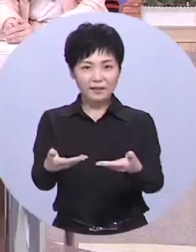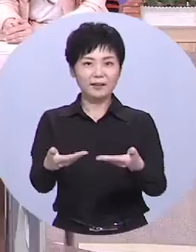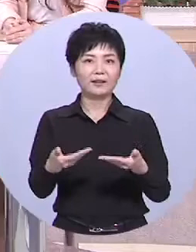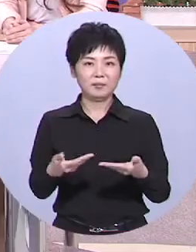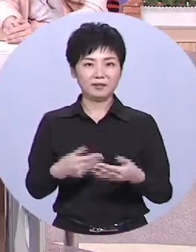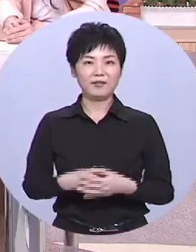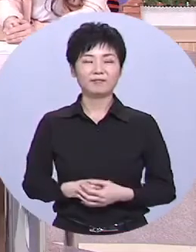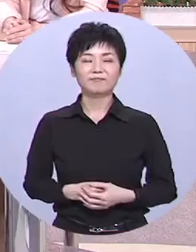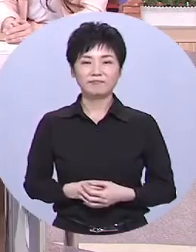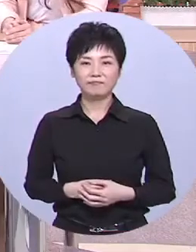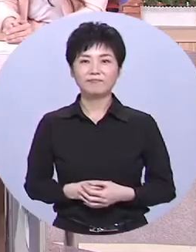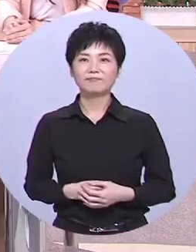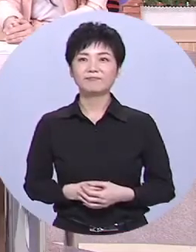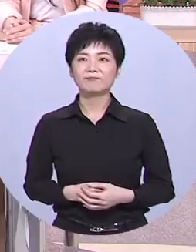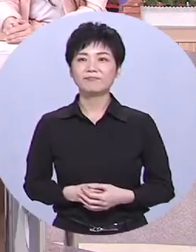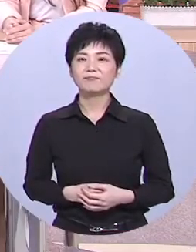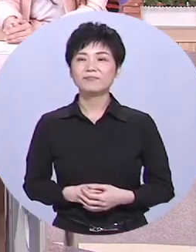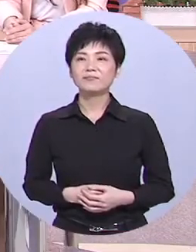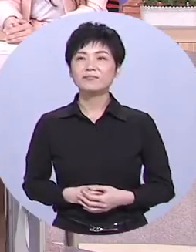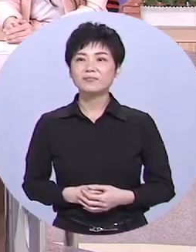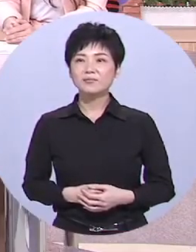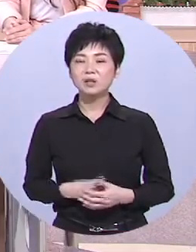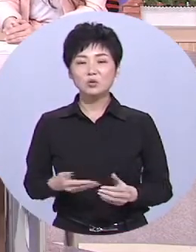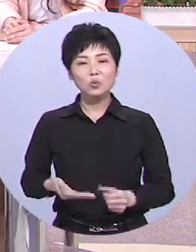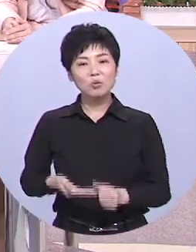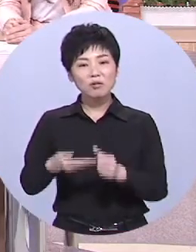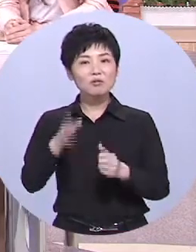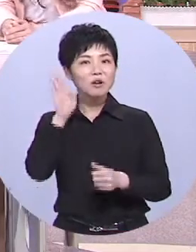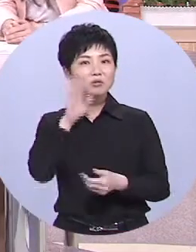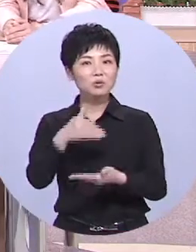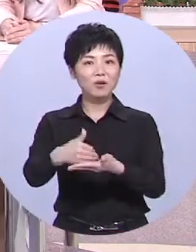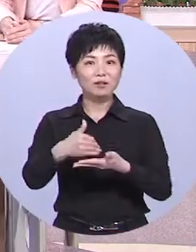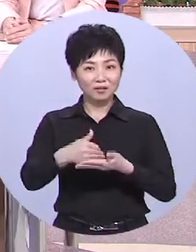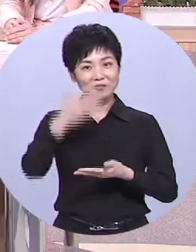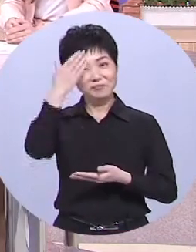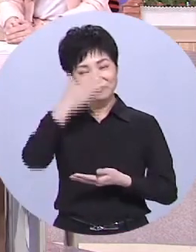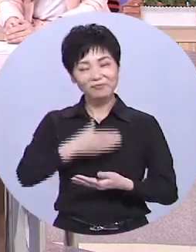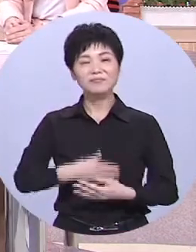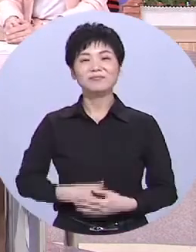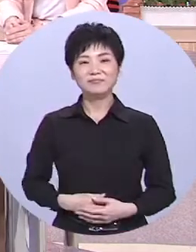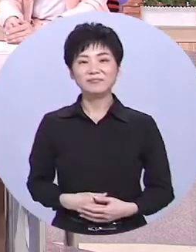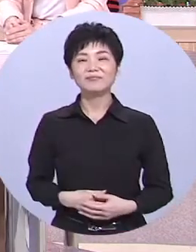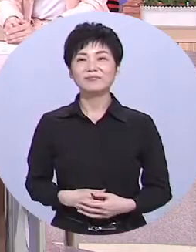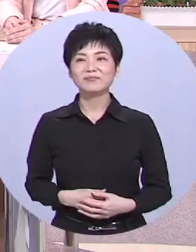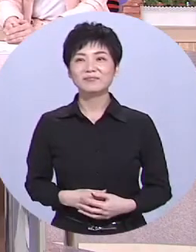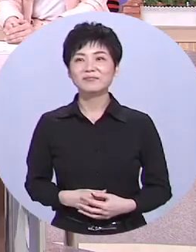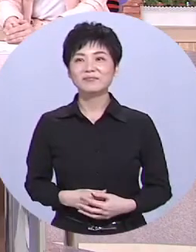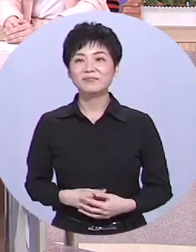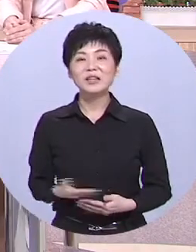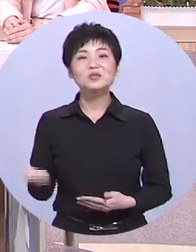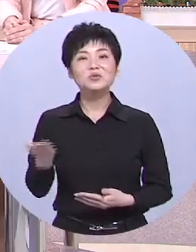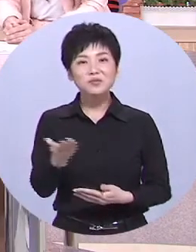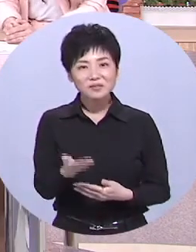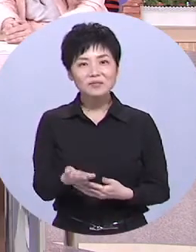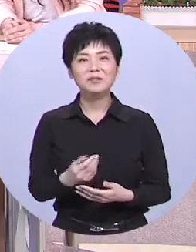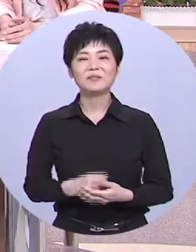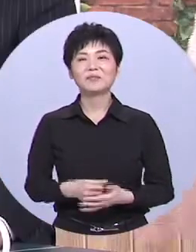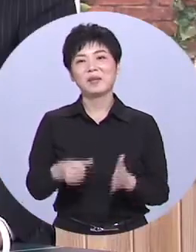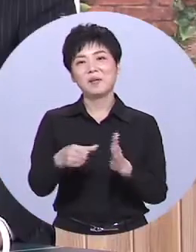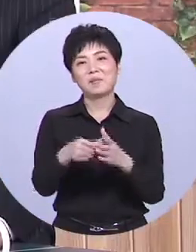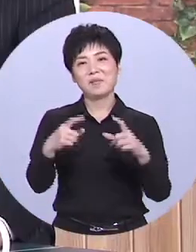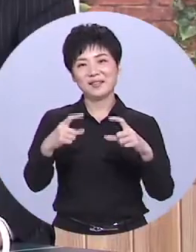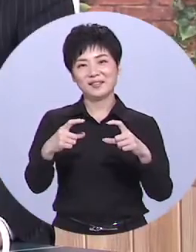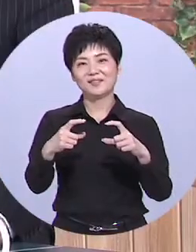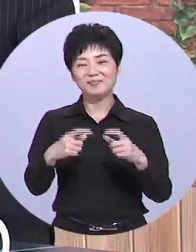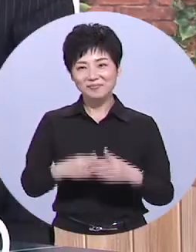長く楽しむことも できる。なるほどね。また育てやすいっていうのがいいですね。 いいですね。 はい、ということで次がですね、 はい、 名刺、こ